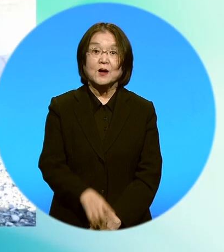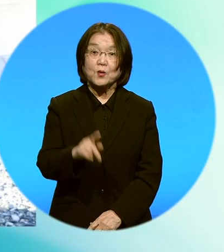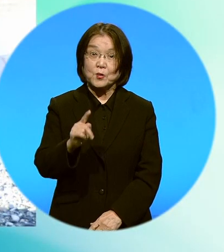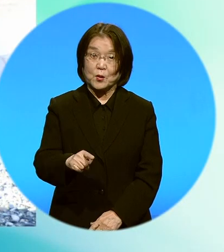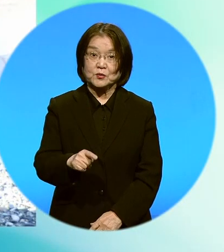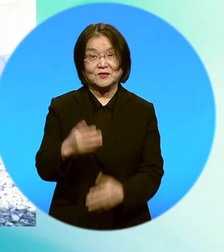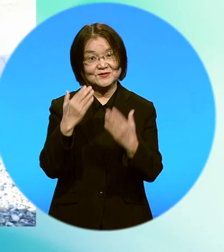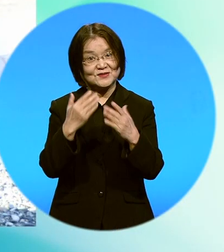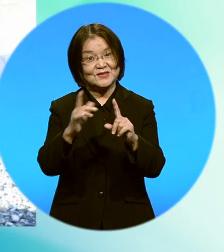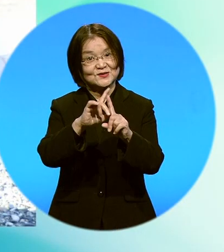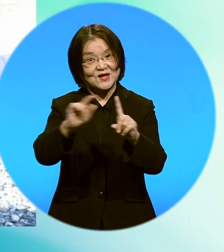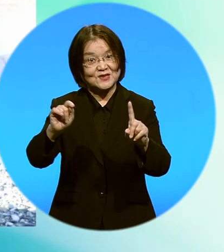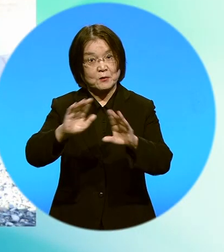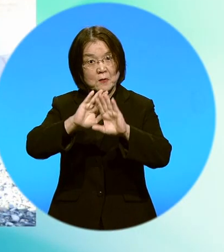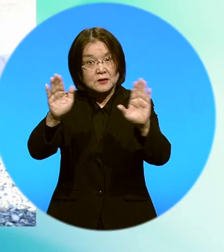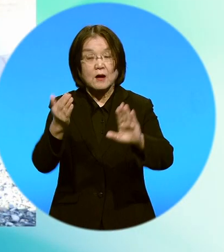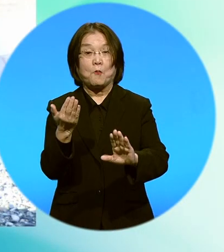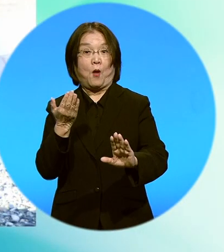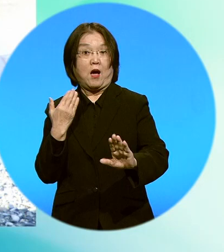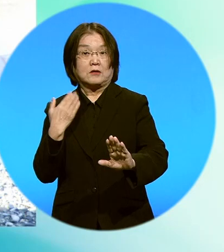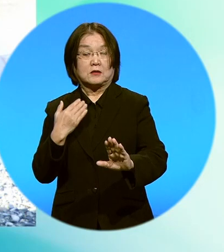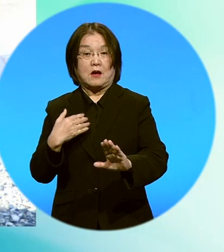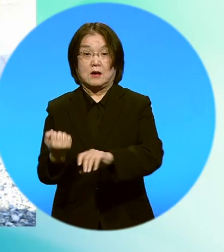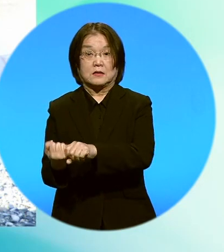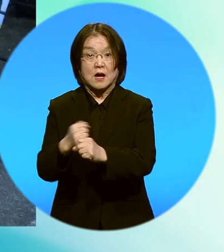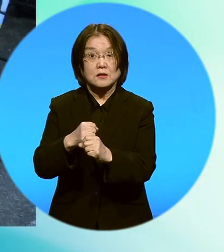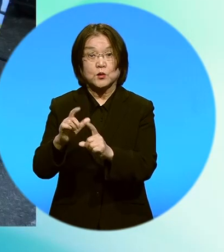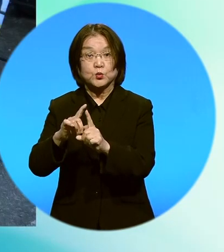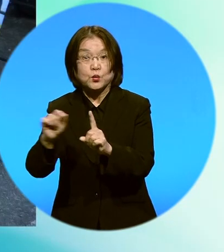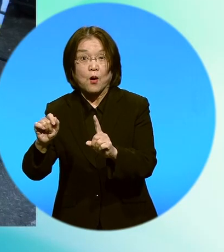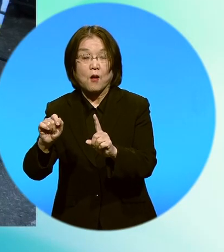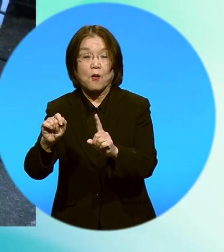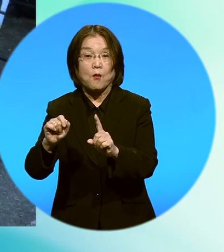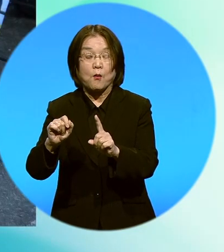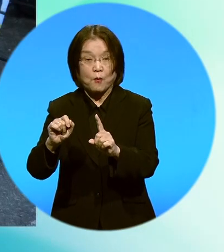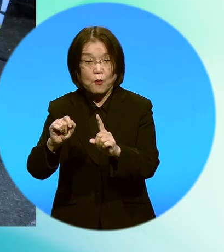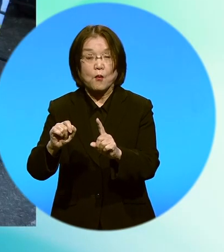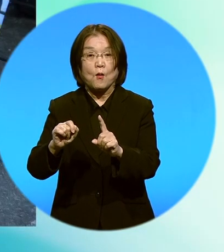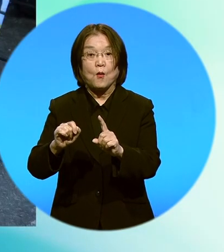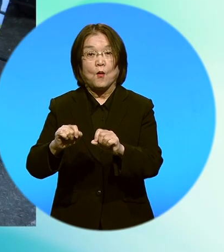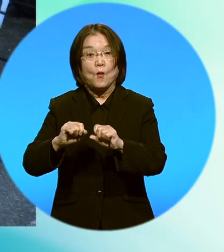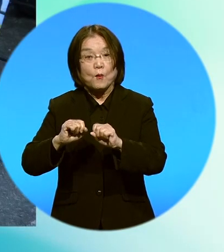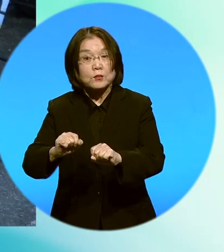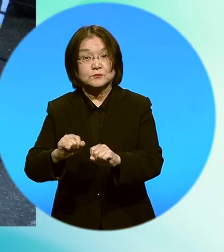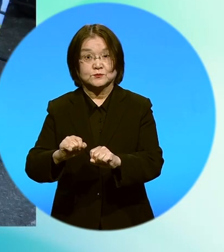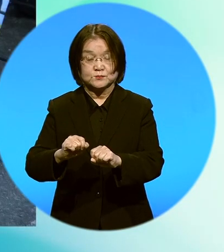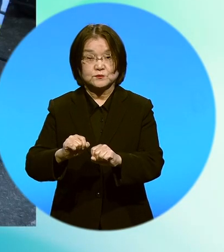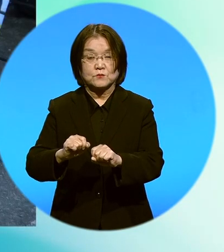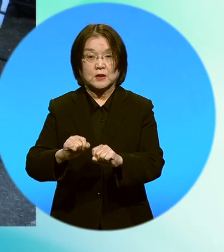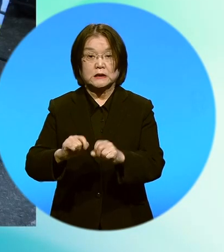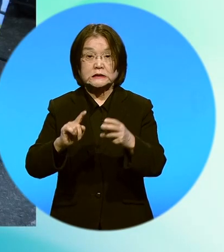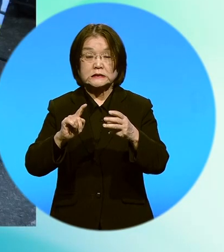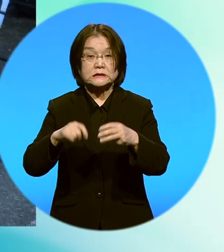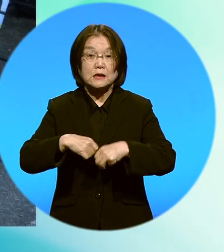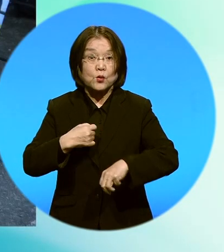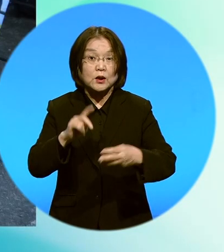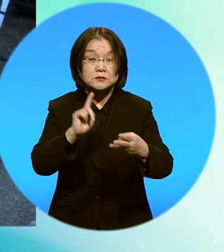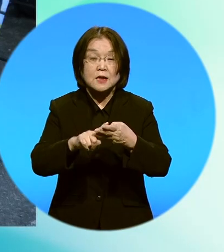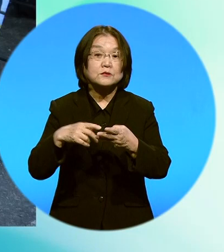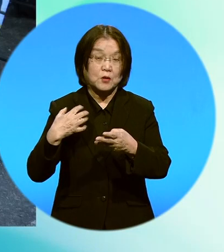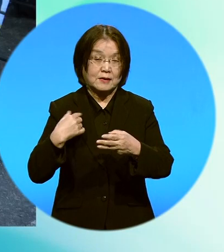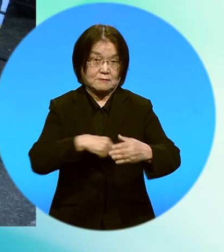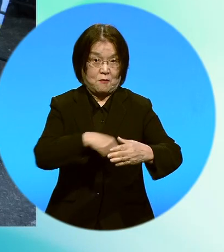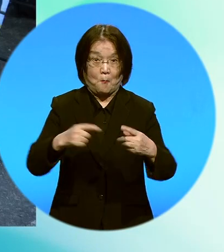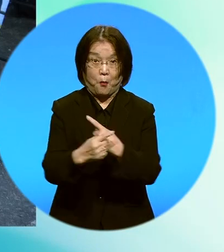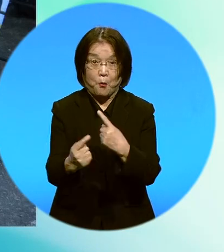タディーツアーの開催前にはリハーサルツアーを行うなど、生徒が主体となって内容の改良を重ね